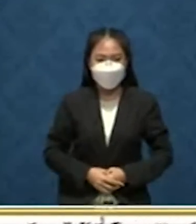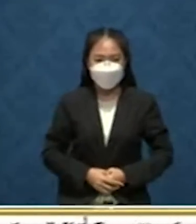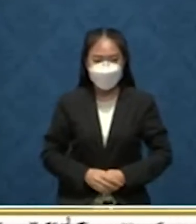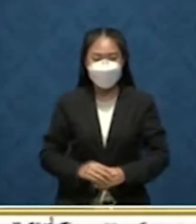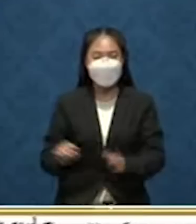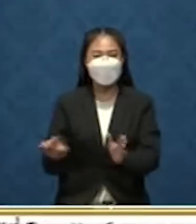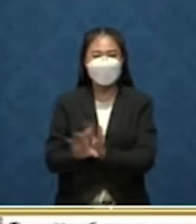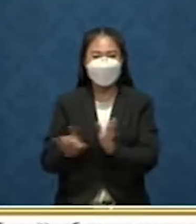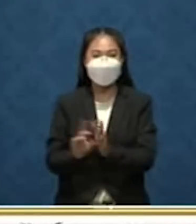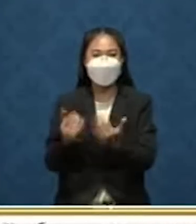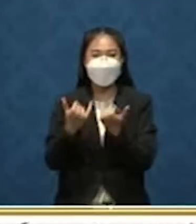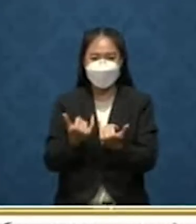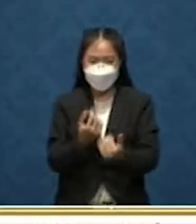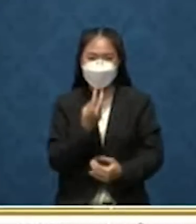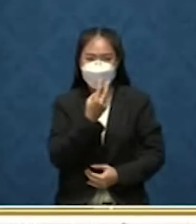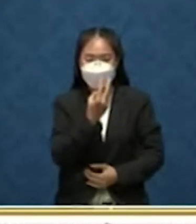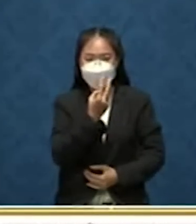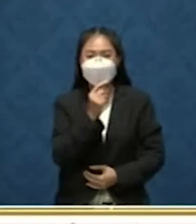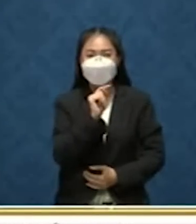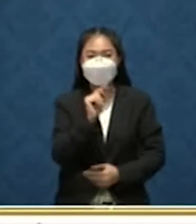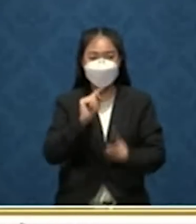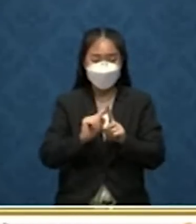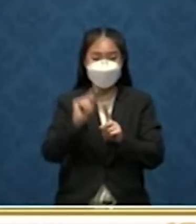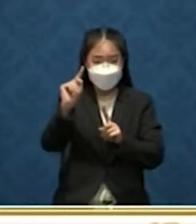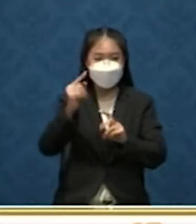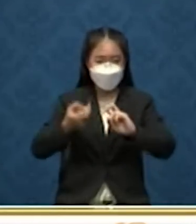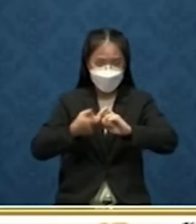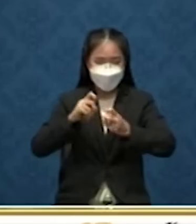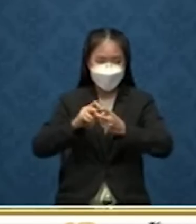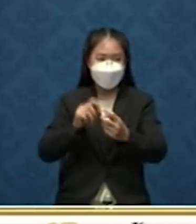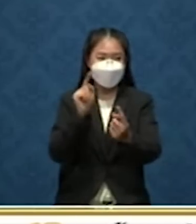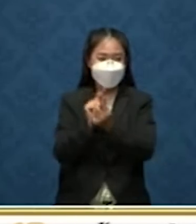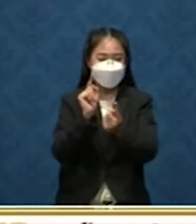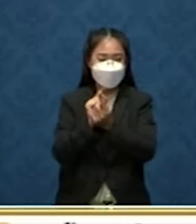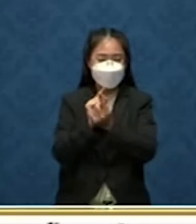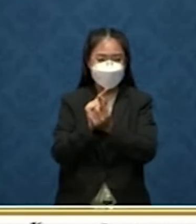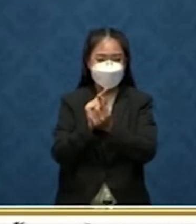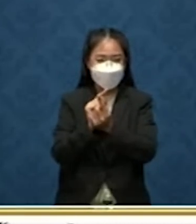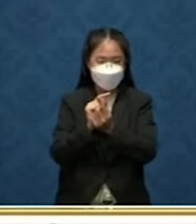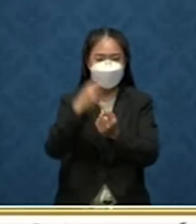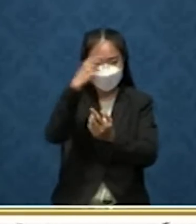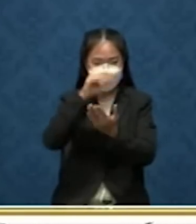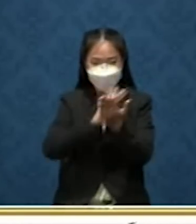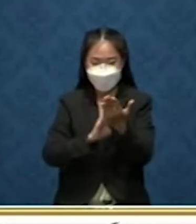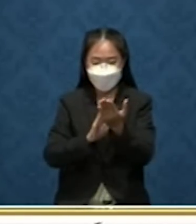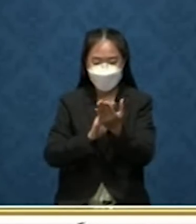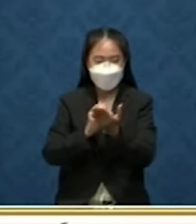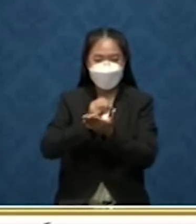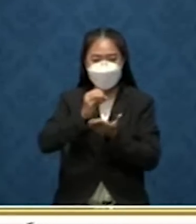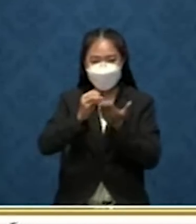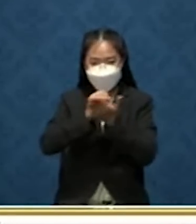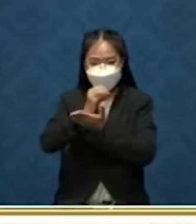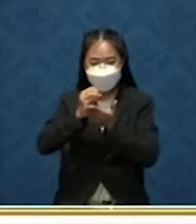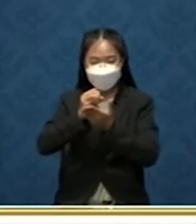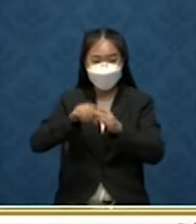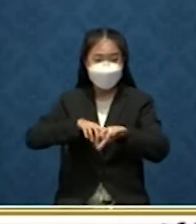ี้ ทำใหพวกเราไดเหนแล้วว่า1 ในปัญหาตลอดการของประเทศนี้อย่เรื่ยา 40การจะจัด